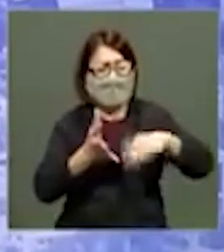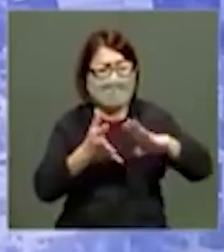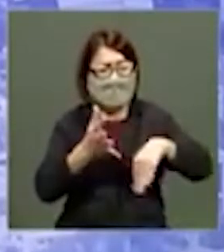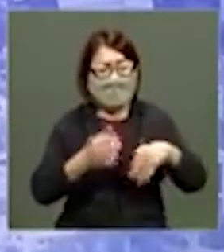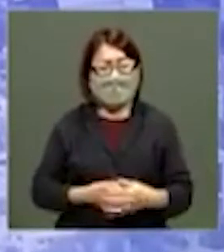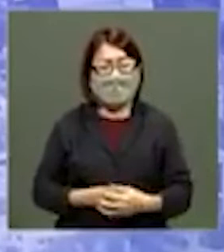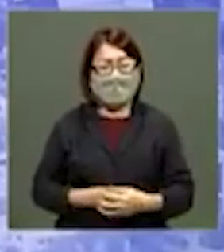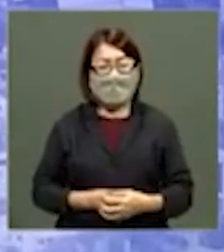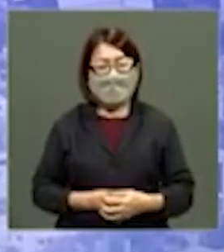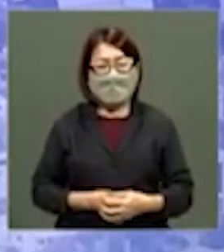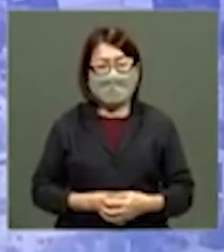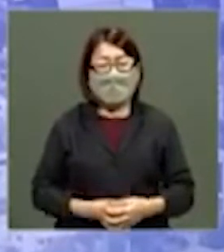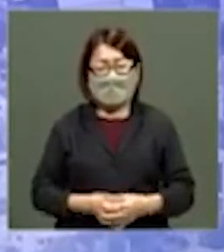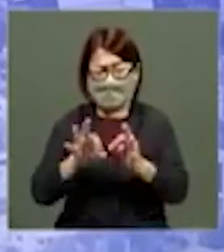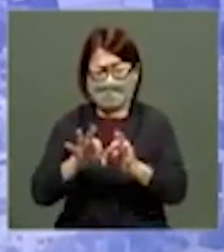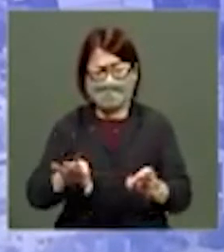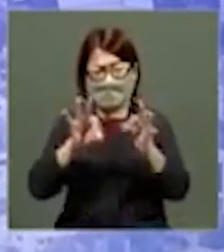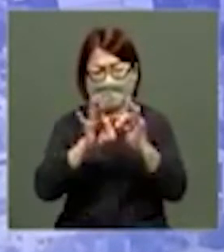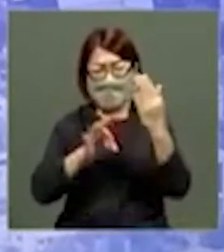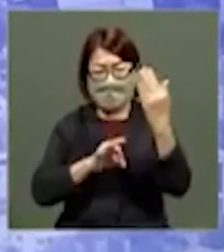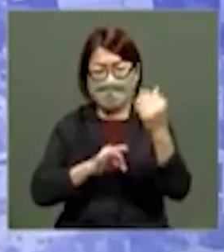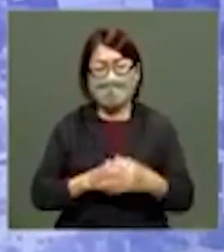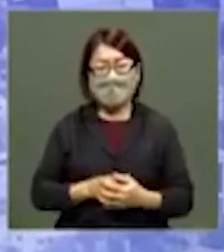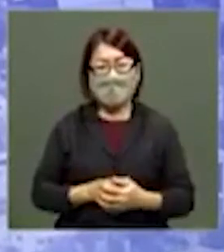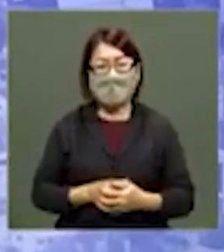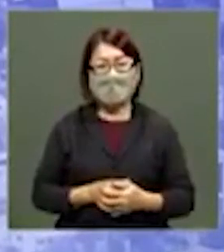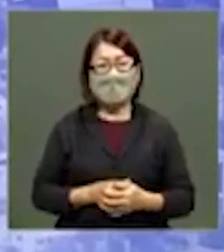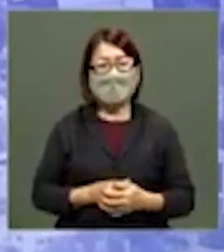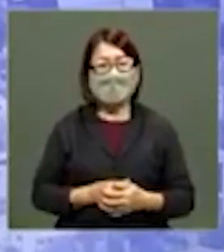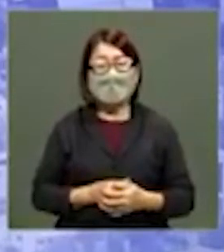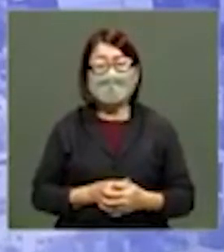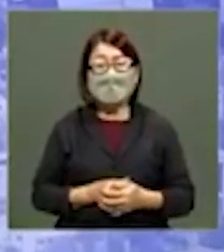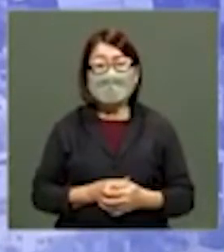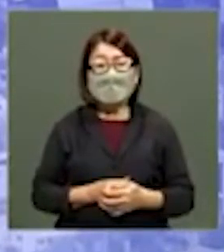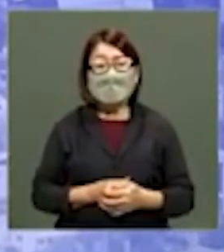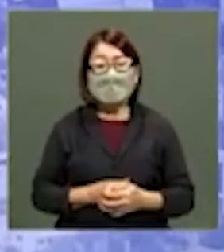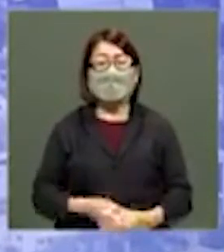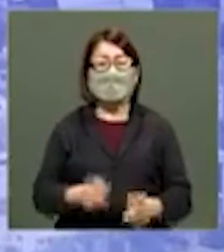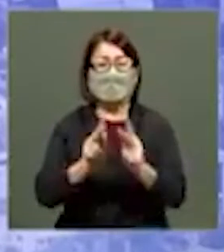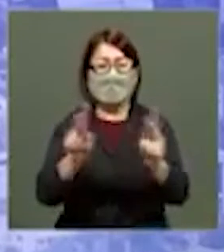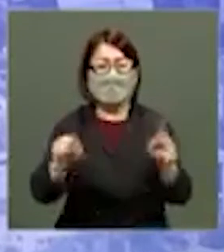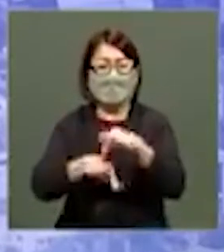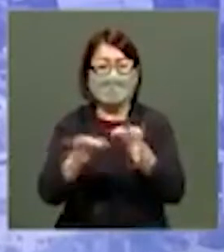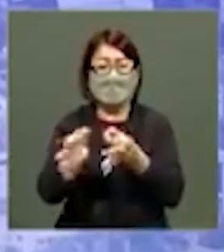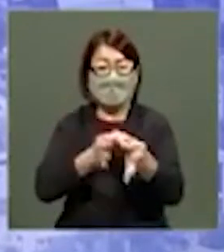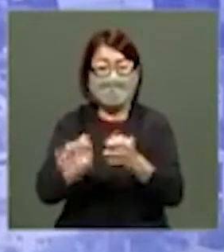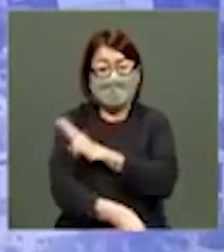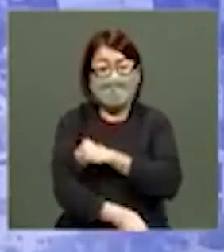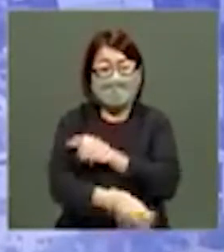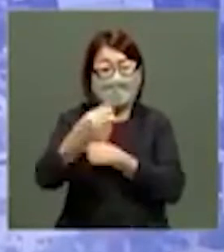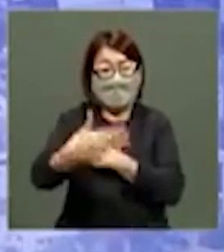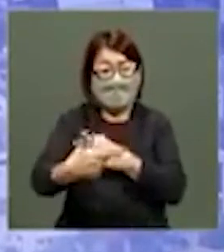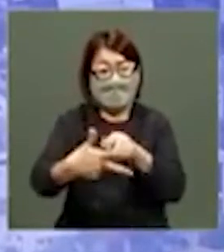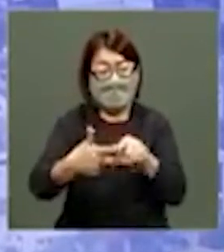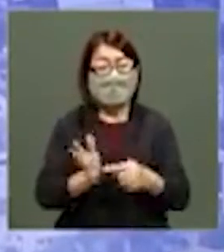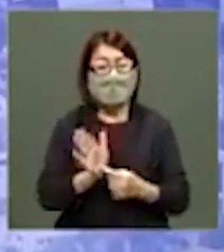พูดเรื่องหนึ่งที่สำคัญก่อนจะปิดท้ายนี้คือทางคณะกรรมการที่ปรึกษาของสบคเสนอม